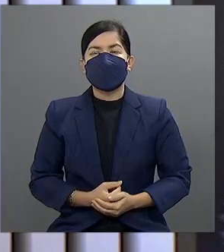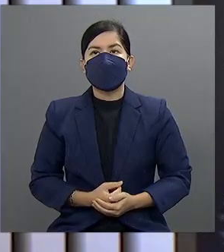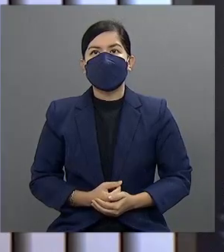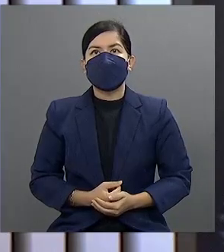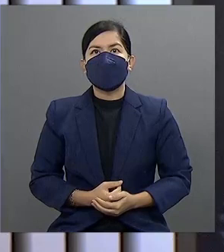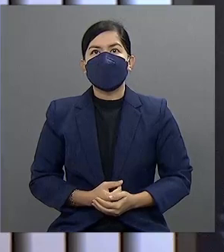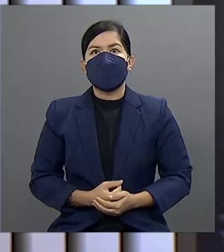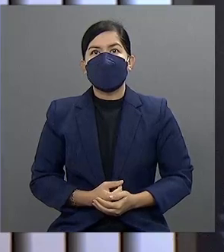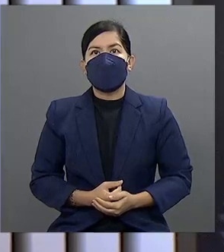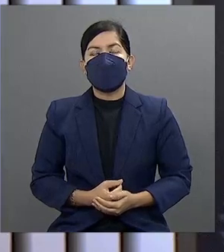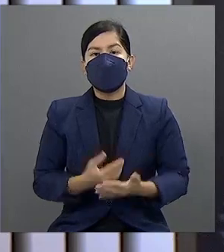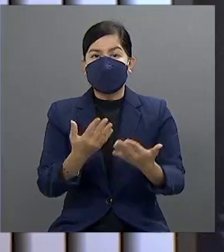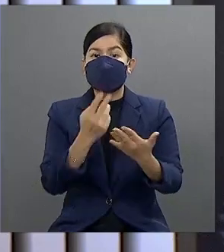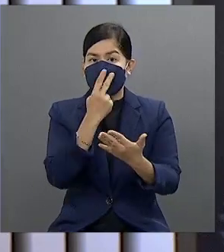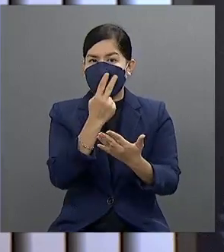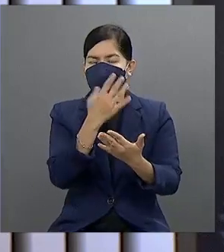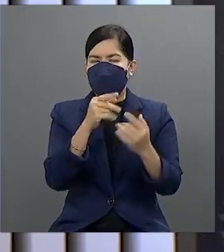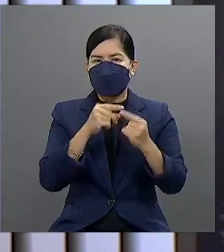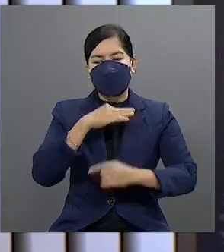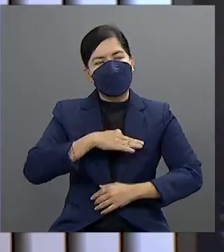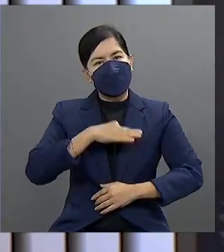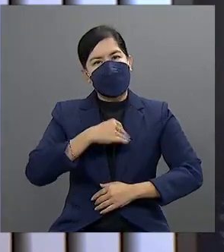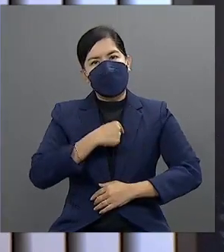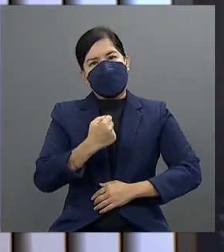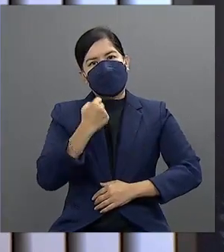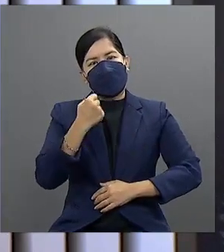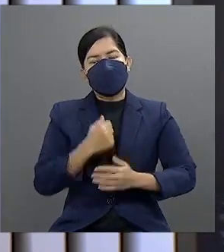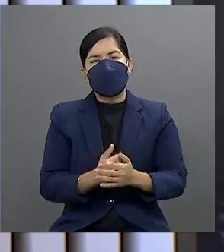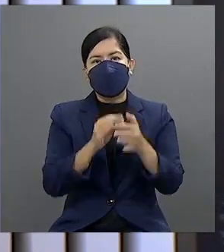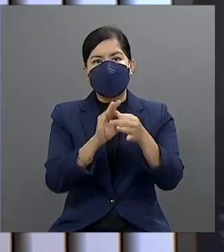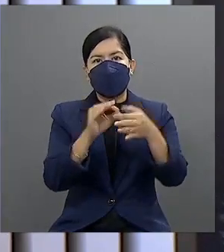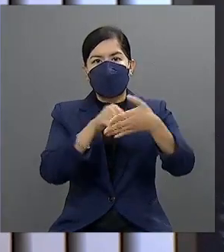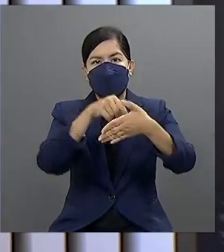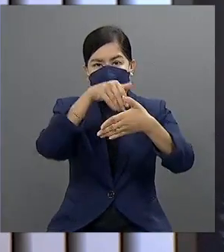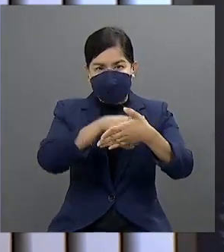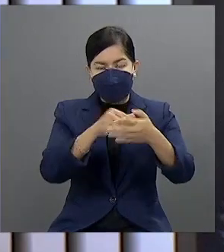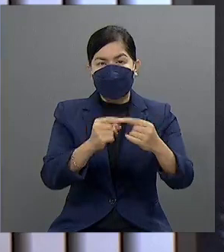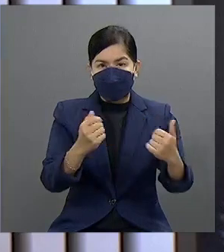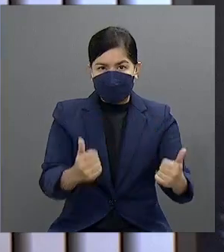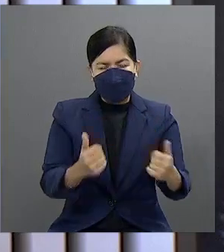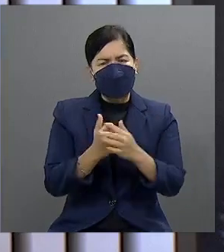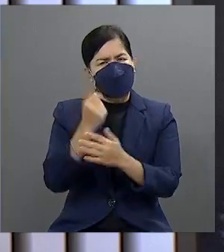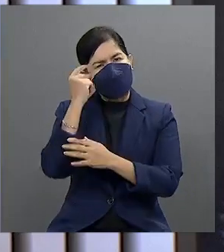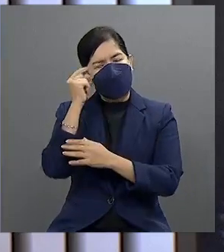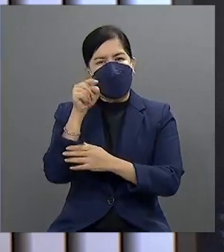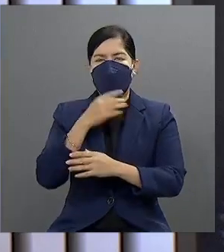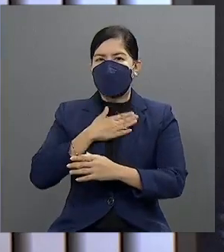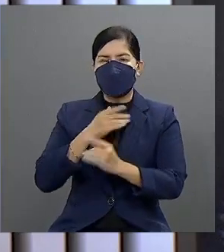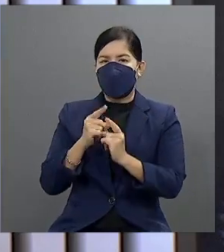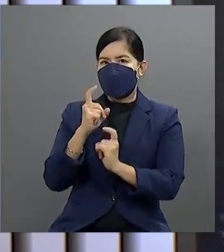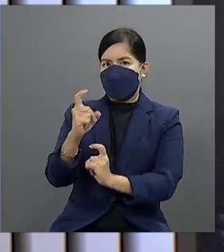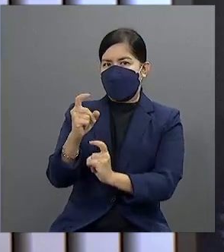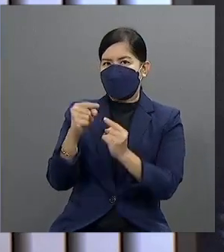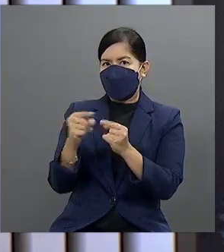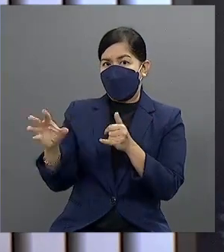เห็นแบบนี้ค่อนข้างที่จะมั่นใจขึ้นมาแล้วนะครับว่าการเลือกตั้งครั้งนี้จะไม่ทำให้เรานั้นอันตรายจากโควิด-19 ซึ่งมาตร